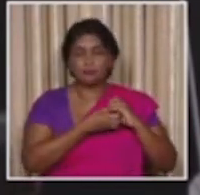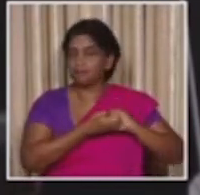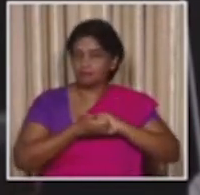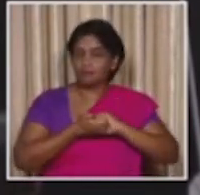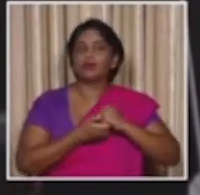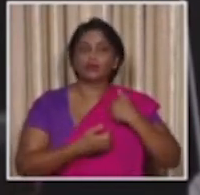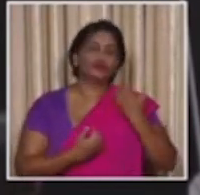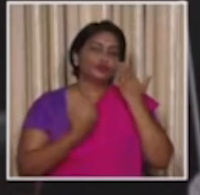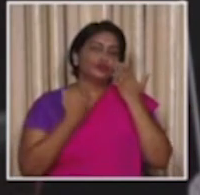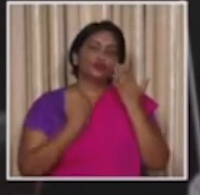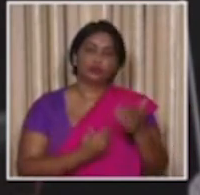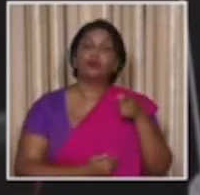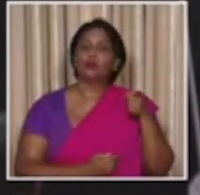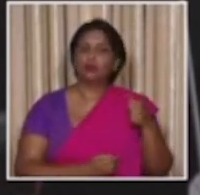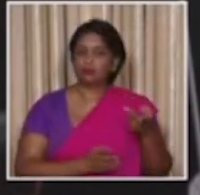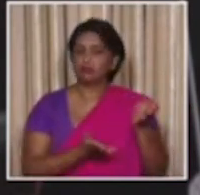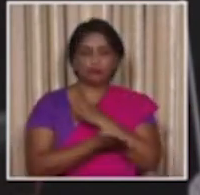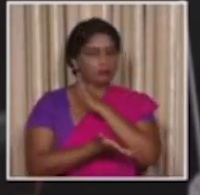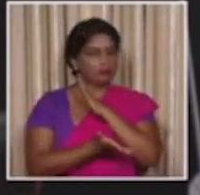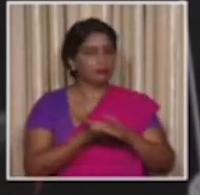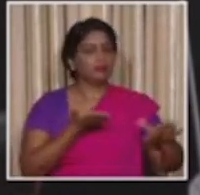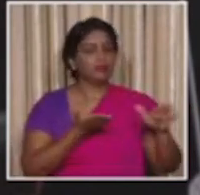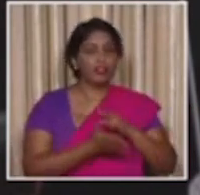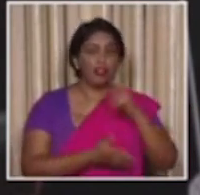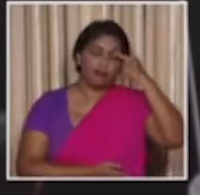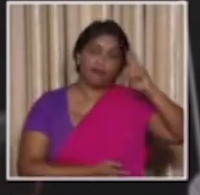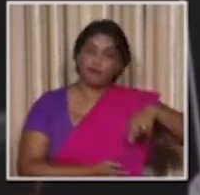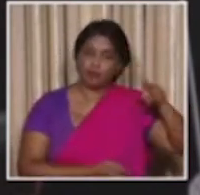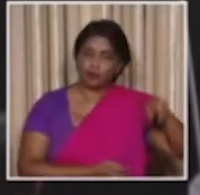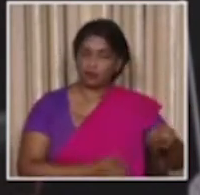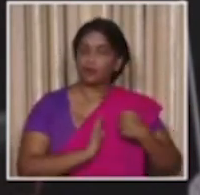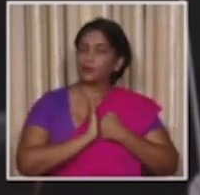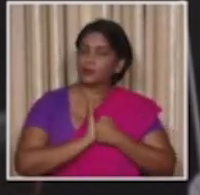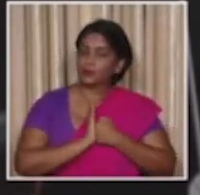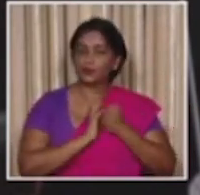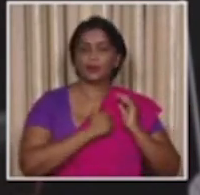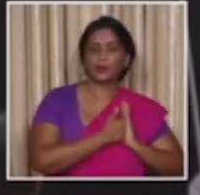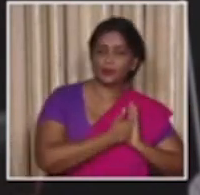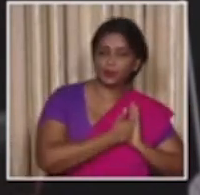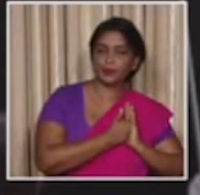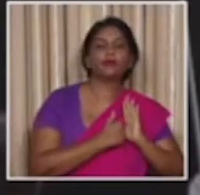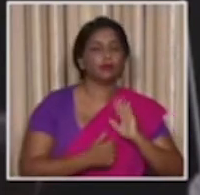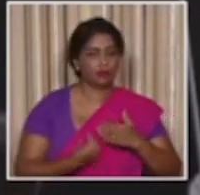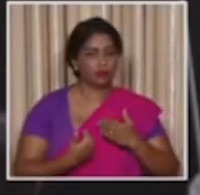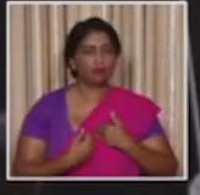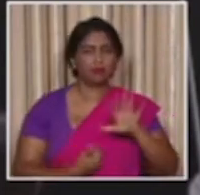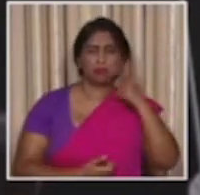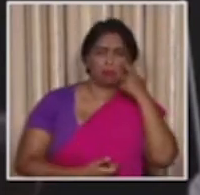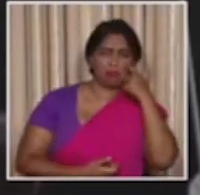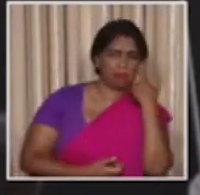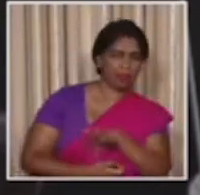හැටියට මම දකින්නේ ඒ අන්‍යෝන්‍ය විශ්වාසය හා ගෞරවය. ඒකට අපි පයින්